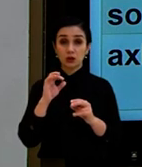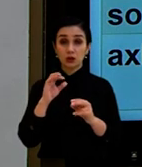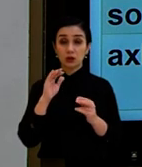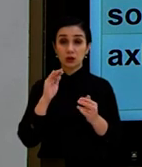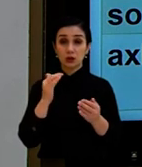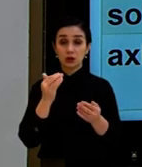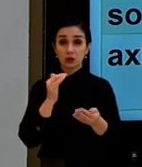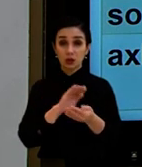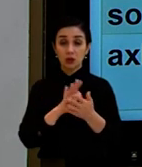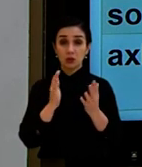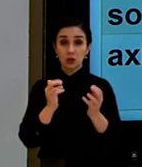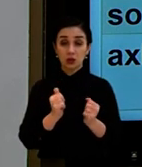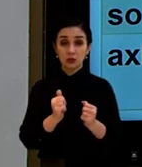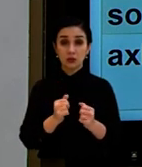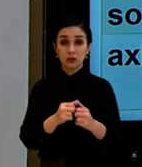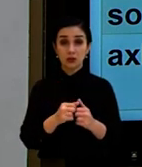tanishib olamiz.